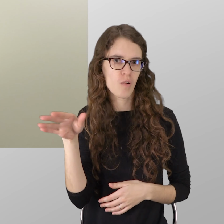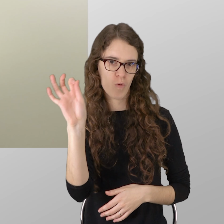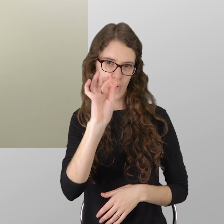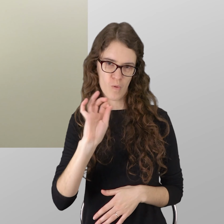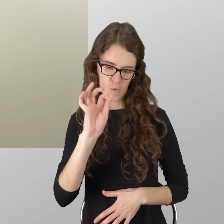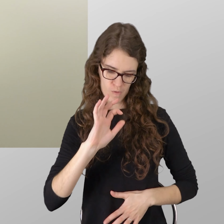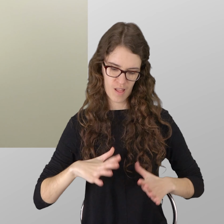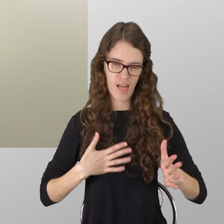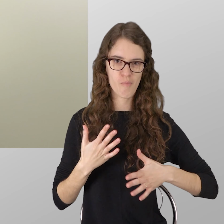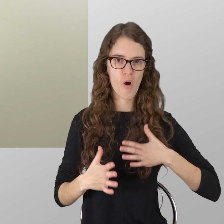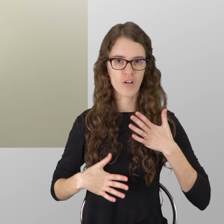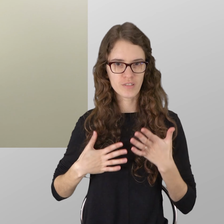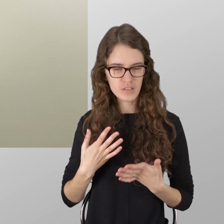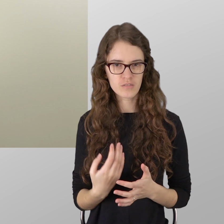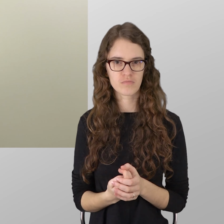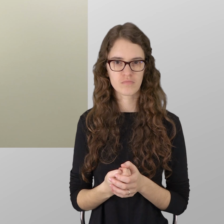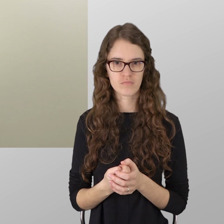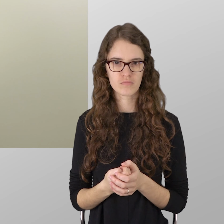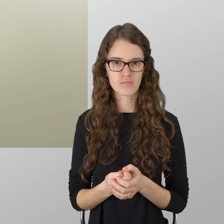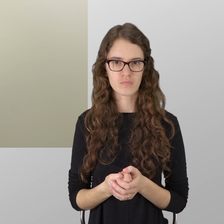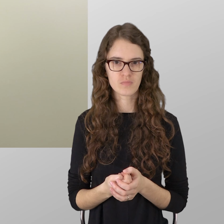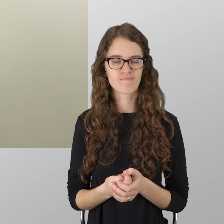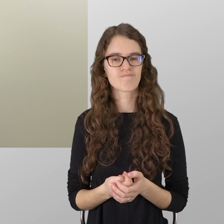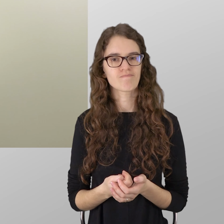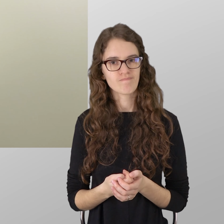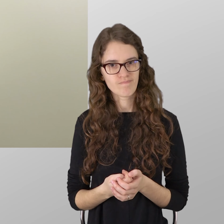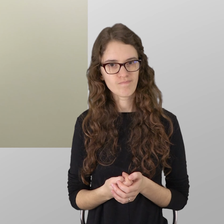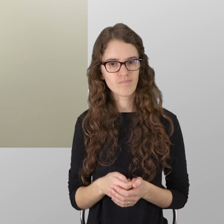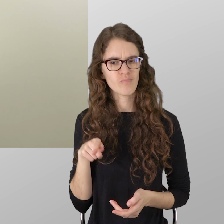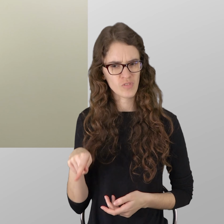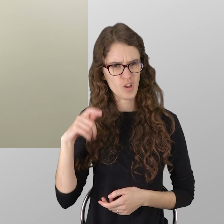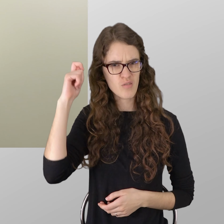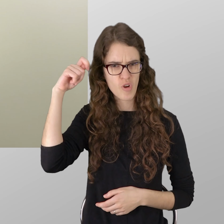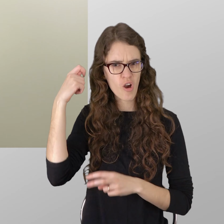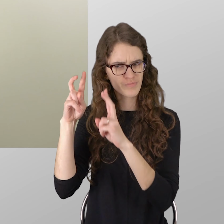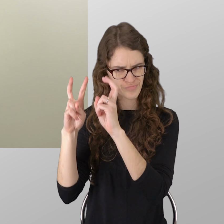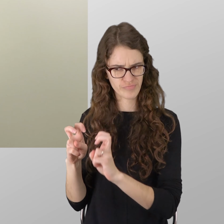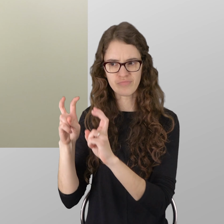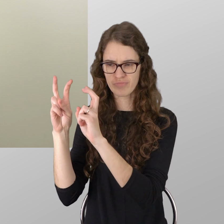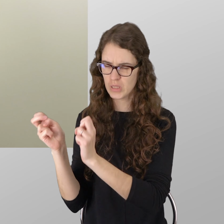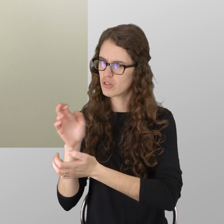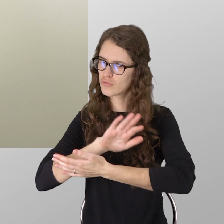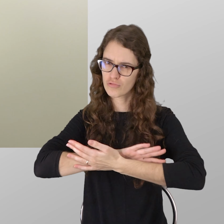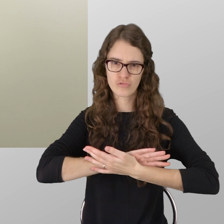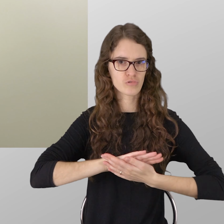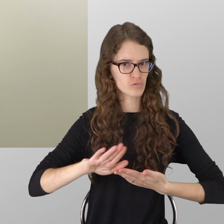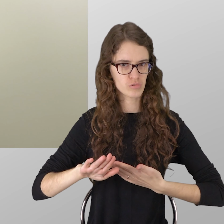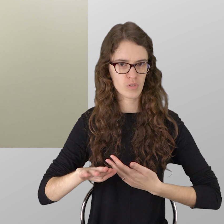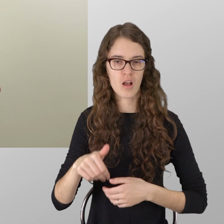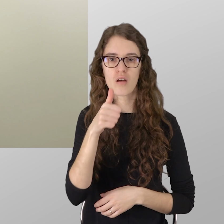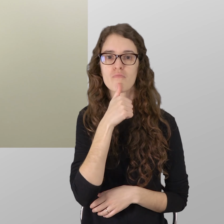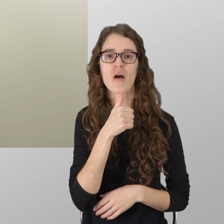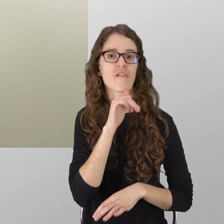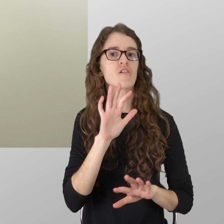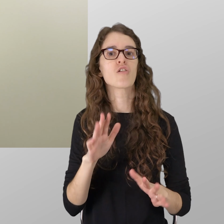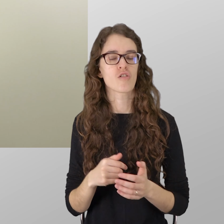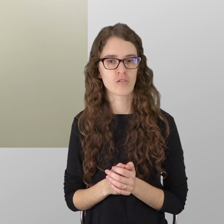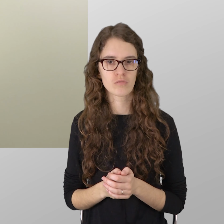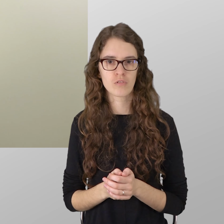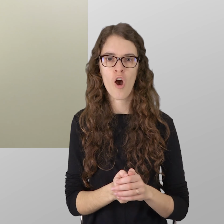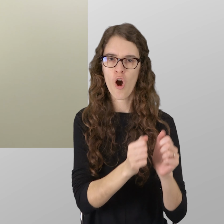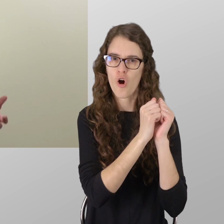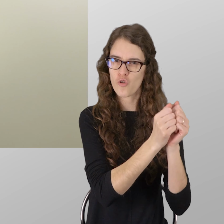mintis, kurie susijusia su emocijomis. Tai yra gana gerai ištyrta. Vienas iš pavyzdžių galėtų būti rugsė 11